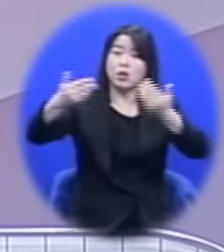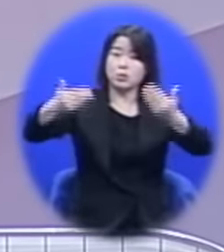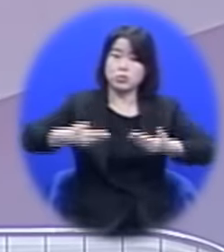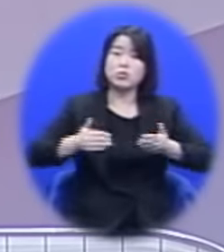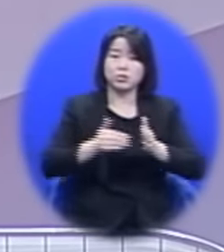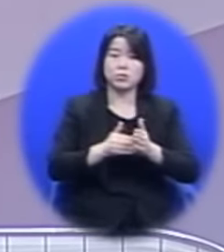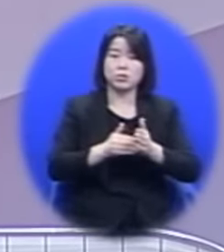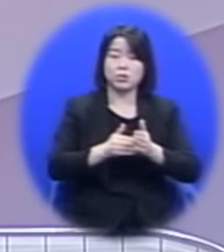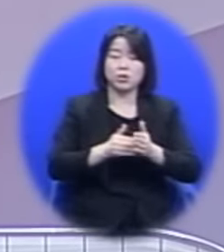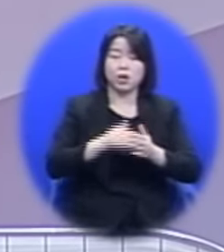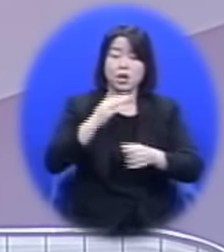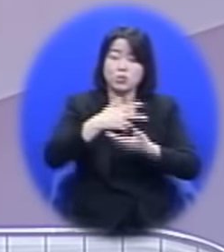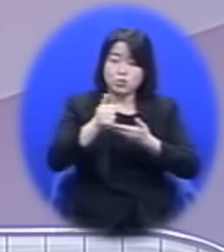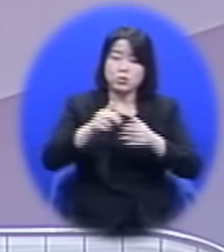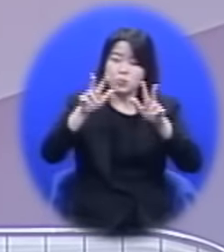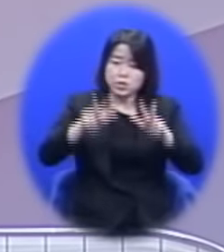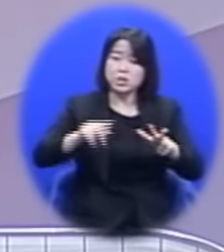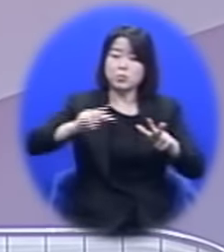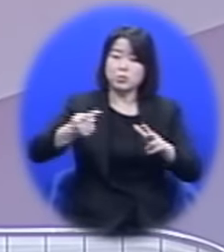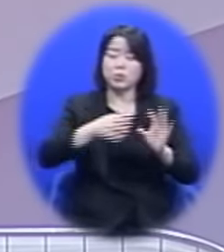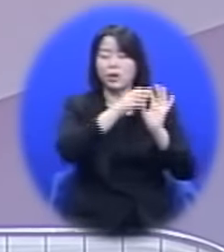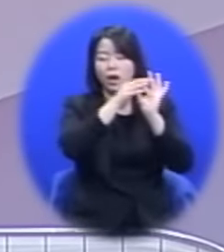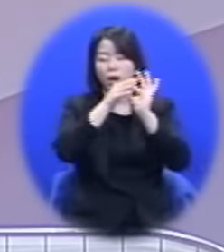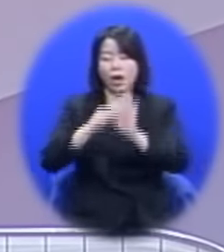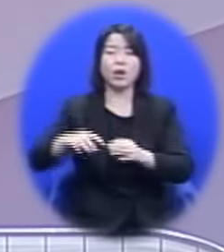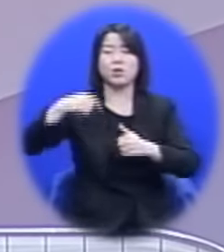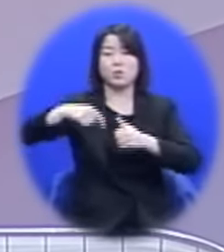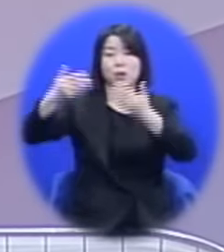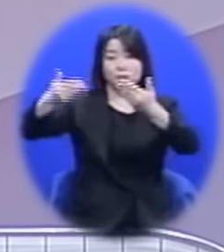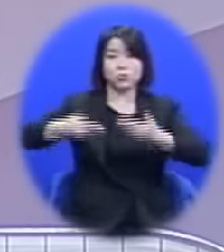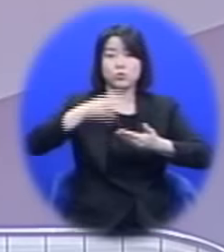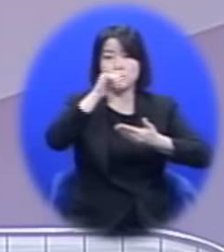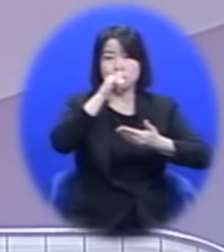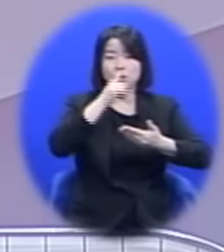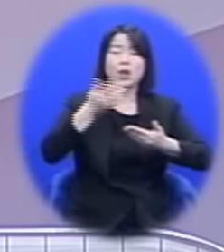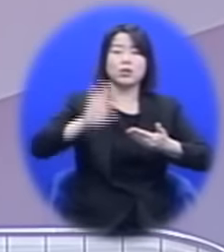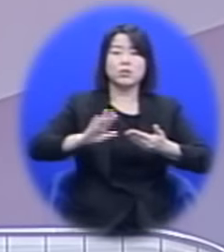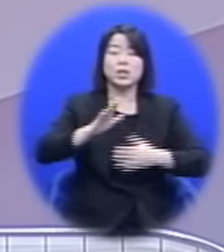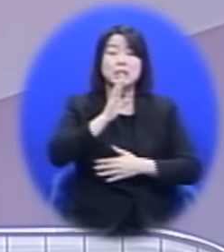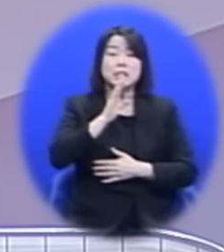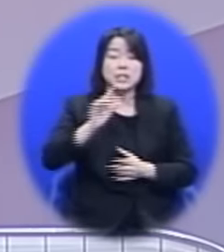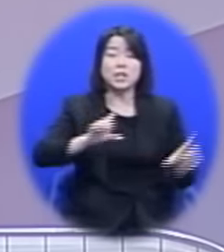제게도 주님은 계속 말씀하고 계십니다. 그런데 그렇게 사라지지 않습니다.